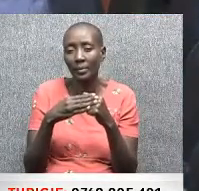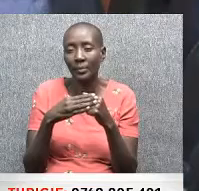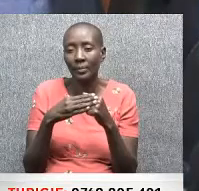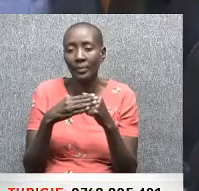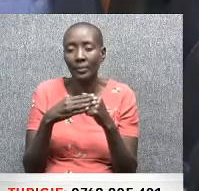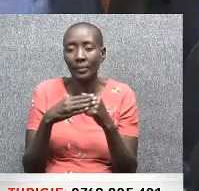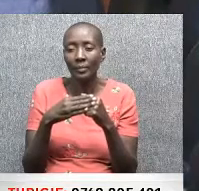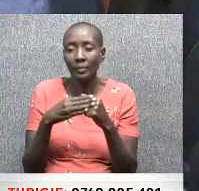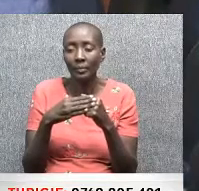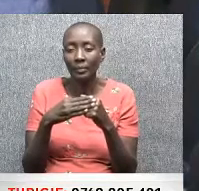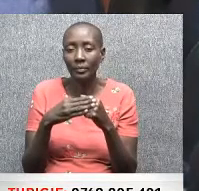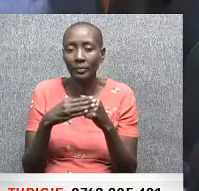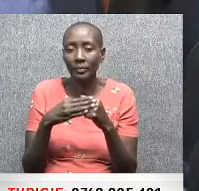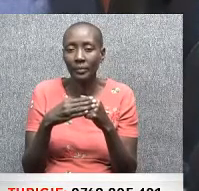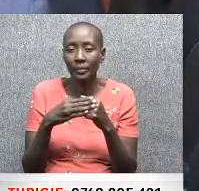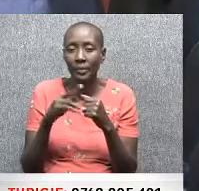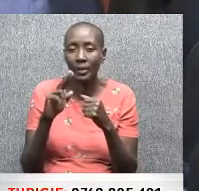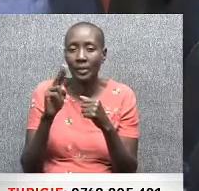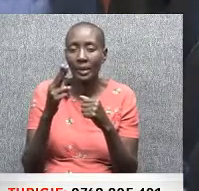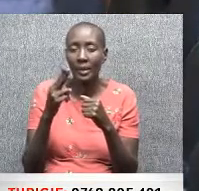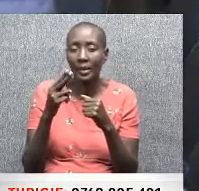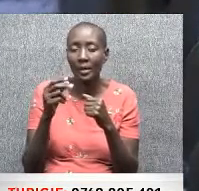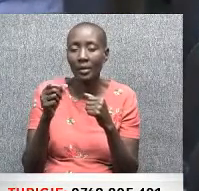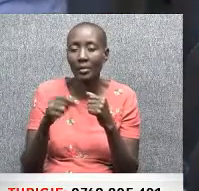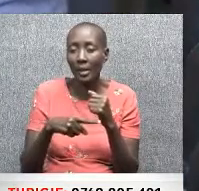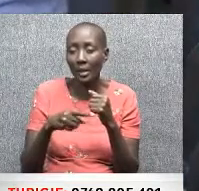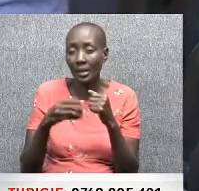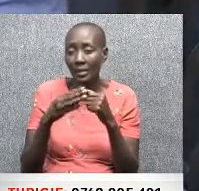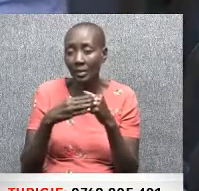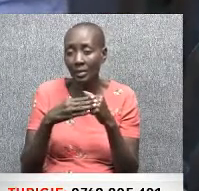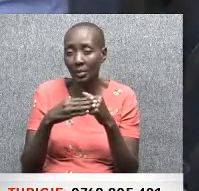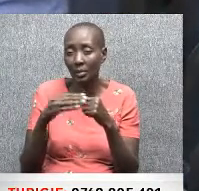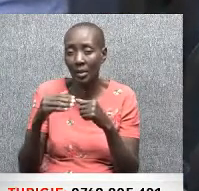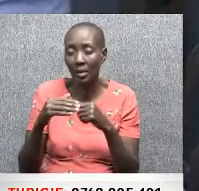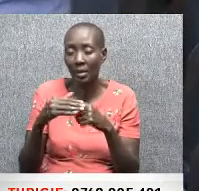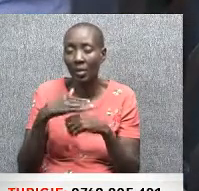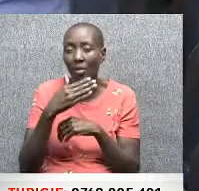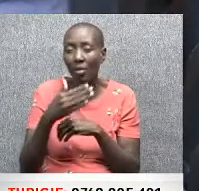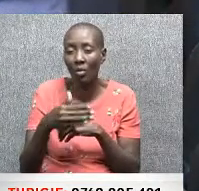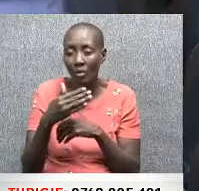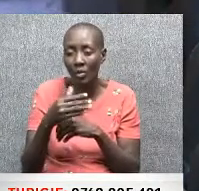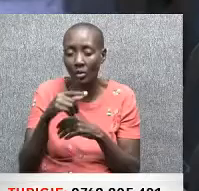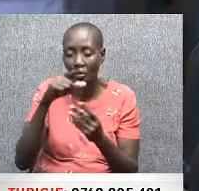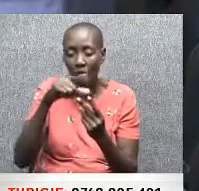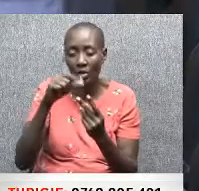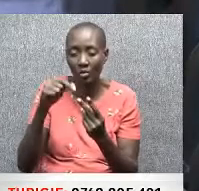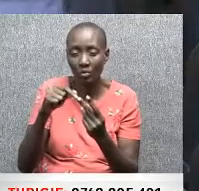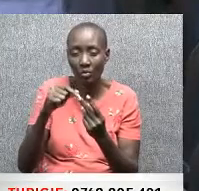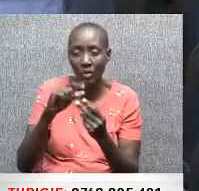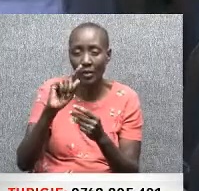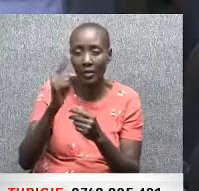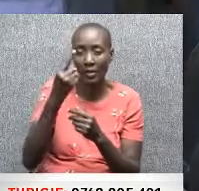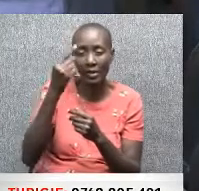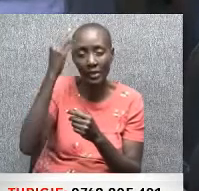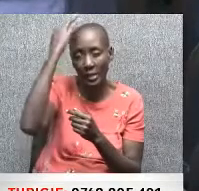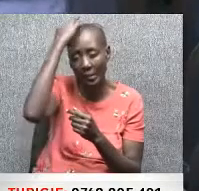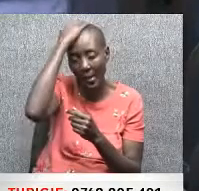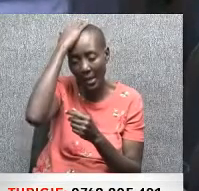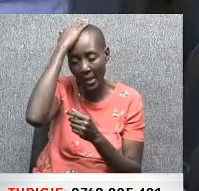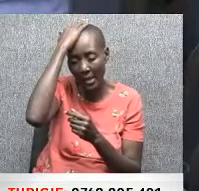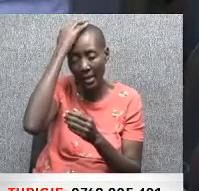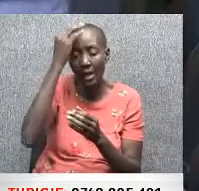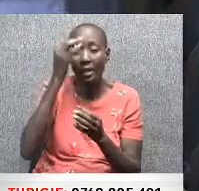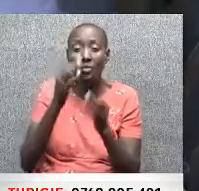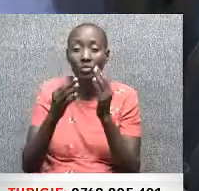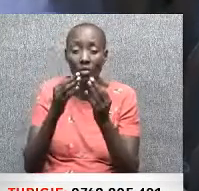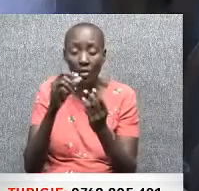Mention 2nd September, that is the after 2 weeks. We usually do it on the earliest Monday. So if we have to give the